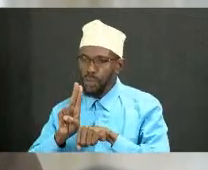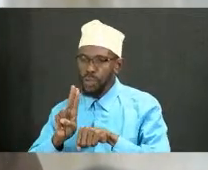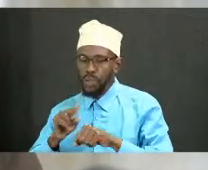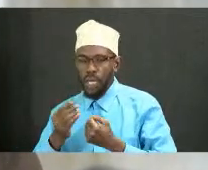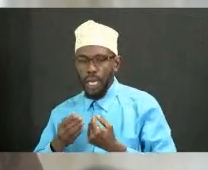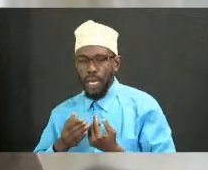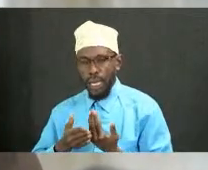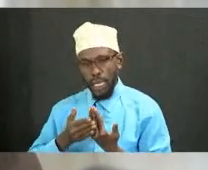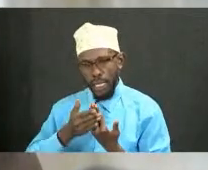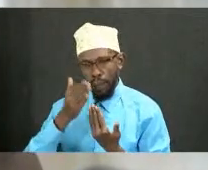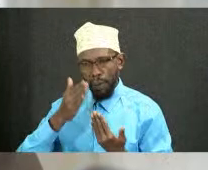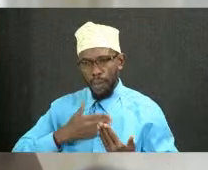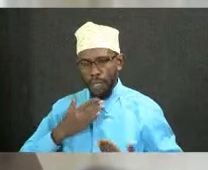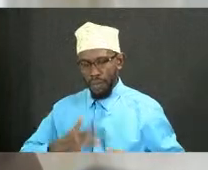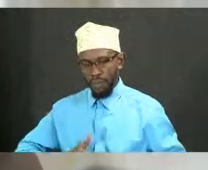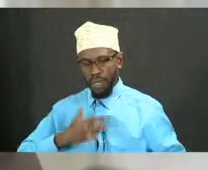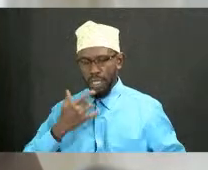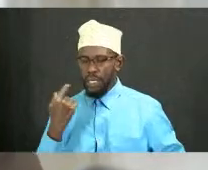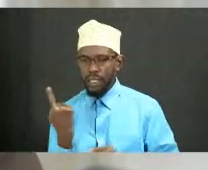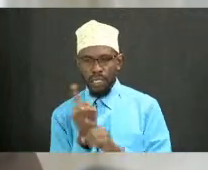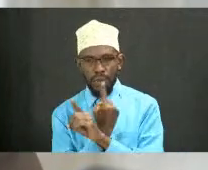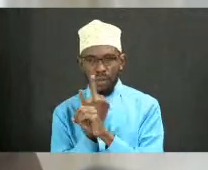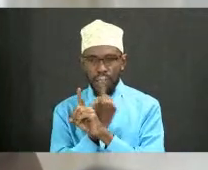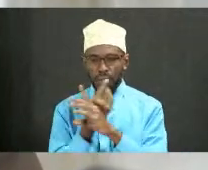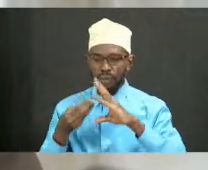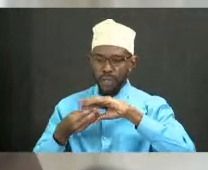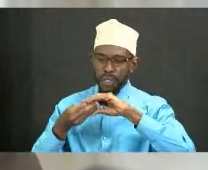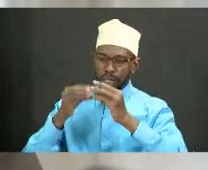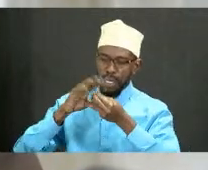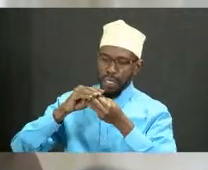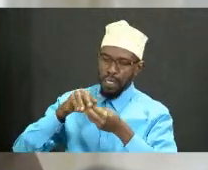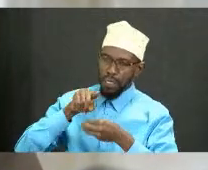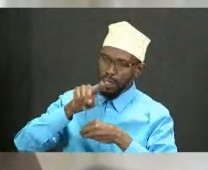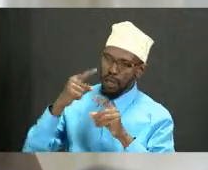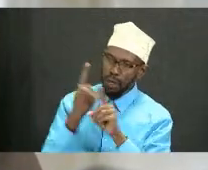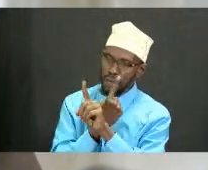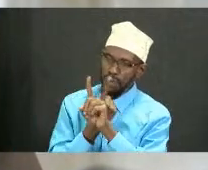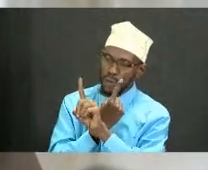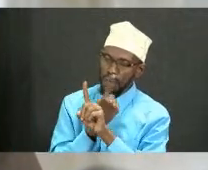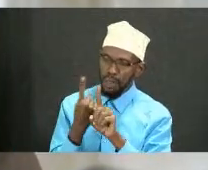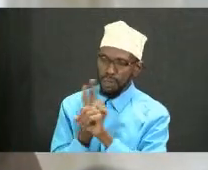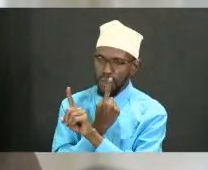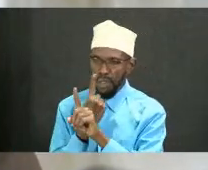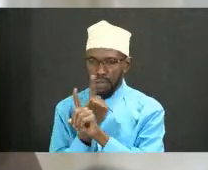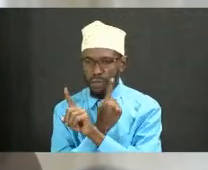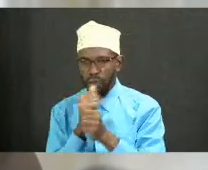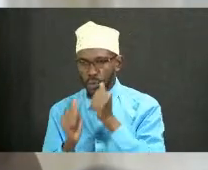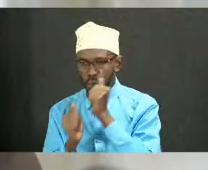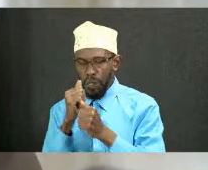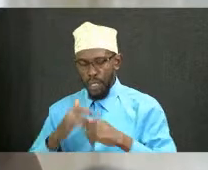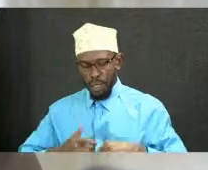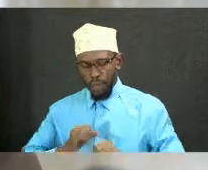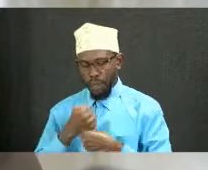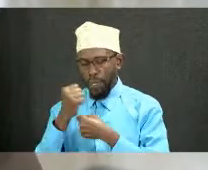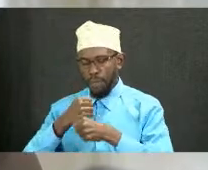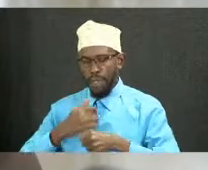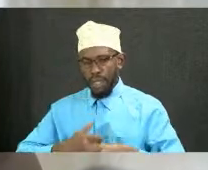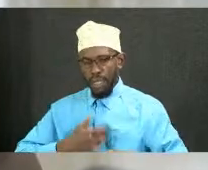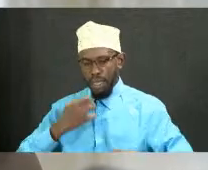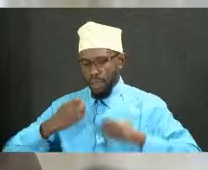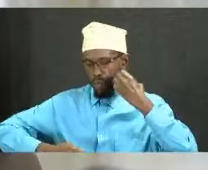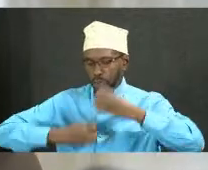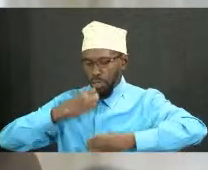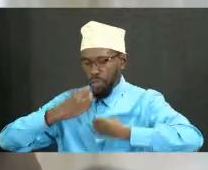kuhimili hisia zako, kwa sababu kila mtu ameumbwa tofauti na kila mtu hisia zake kitu ambacho kinanifanya nikuwe emotional